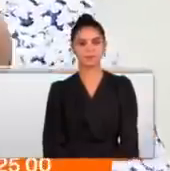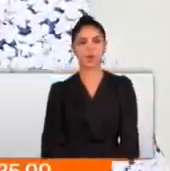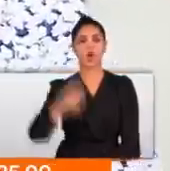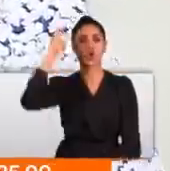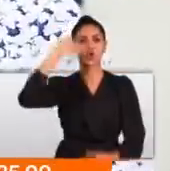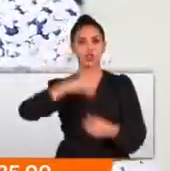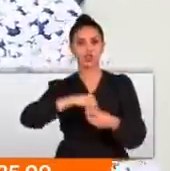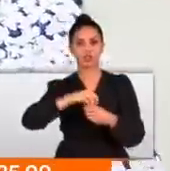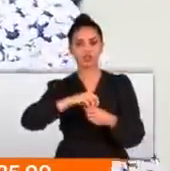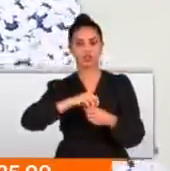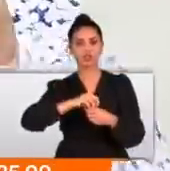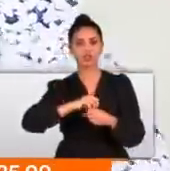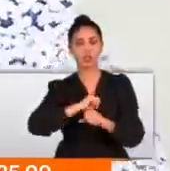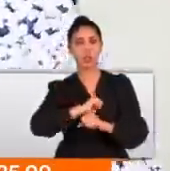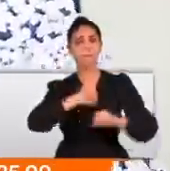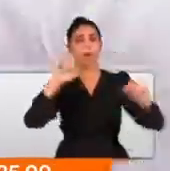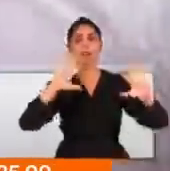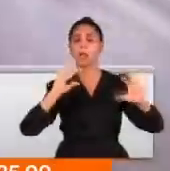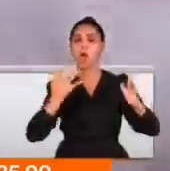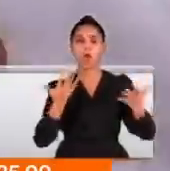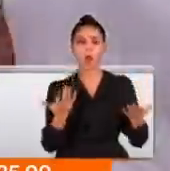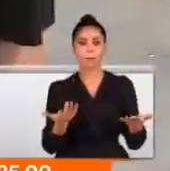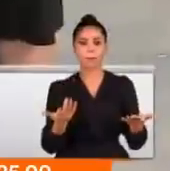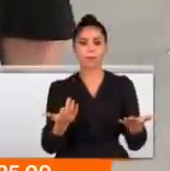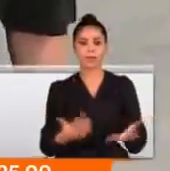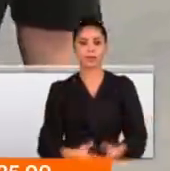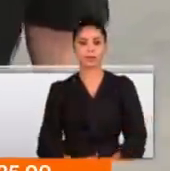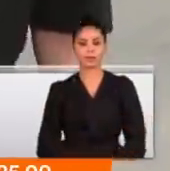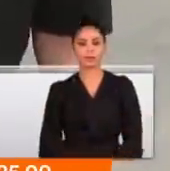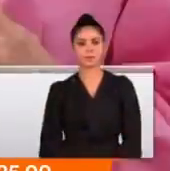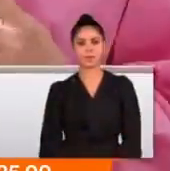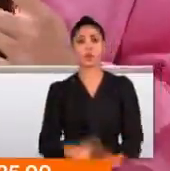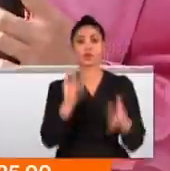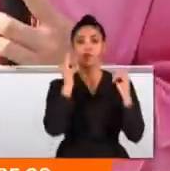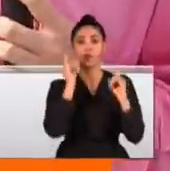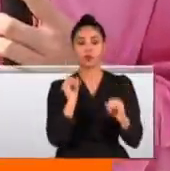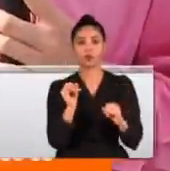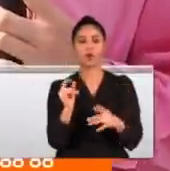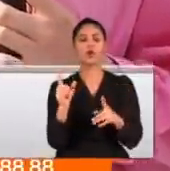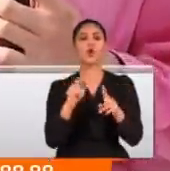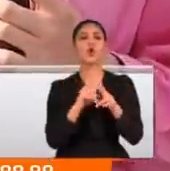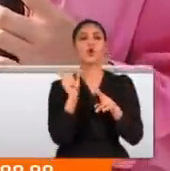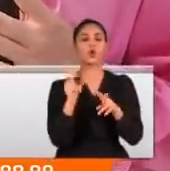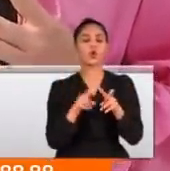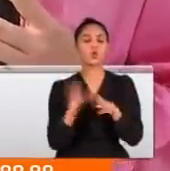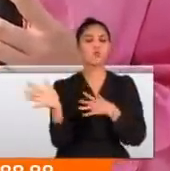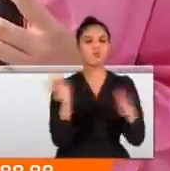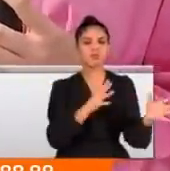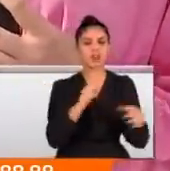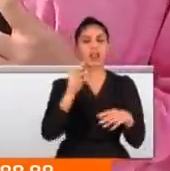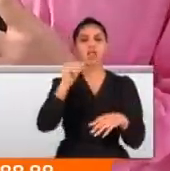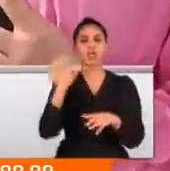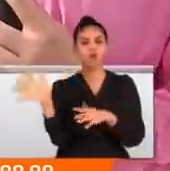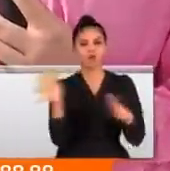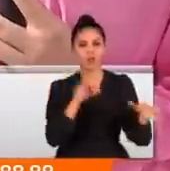Güneşte hayli etkili patlamalar olabilir. Şaşırmadım. Bayağı felaket yani. Kum fırtınası, toz fırtınası derken şimdi